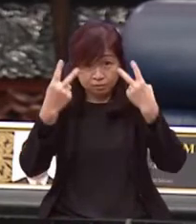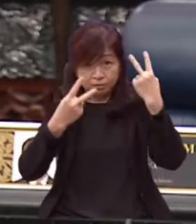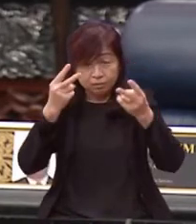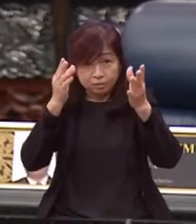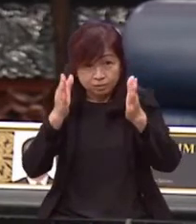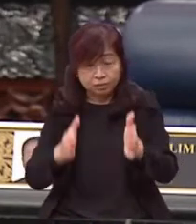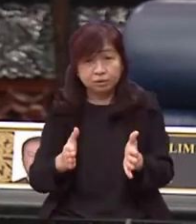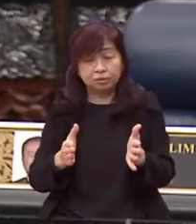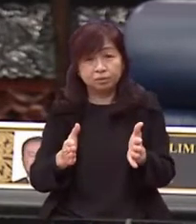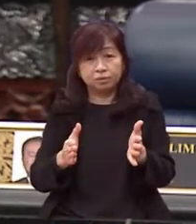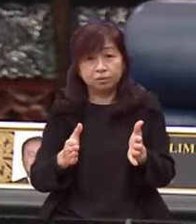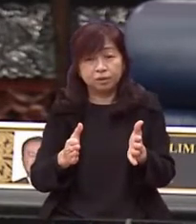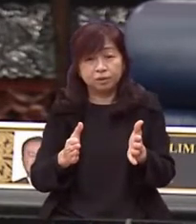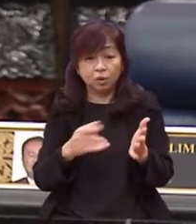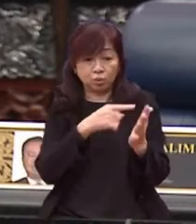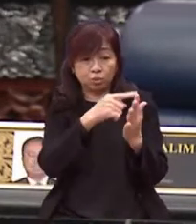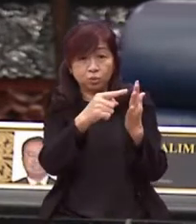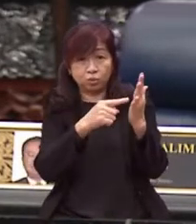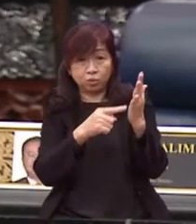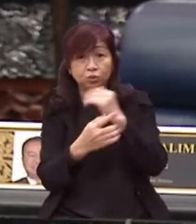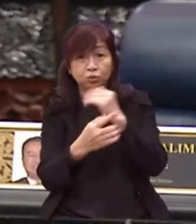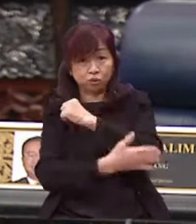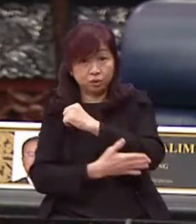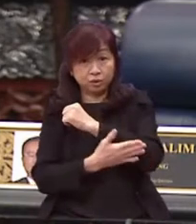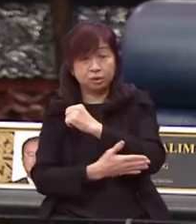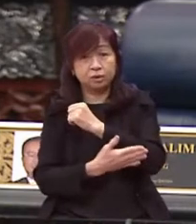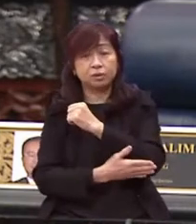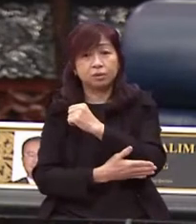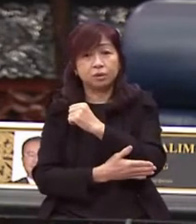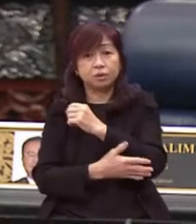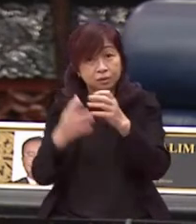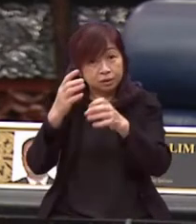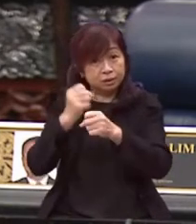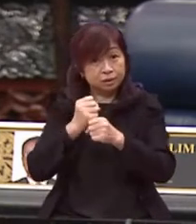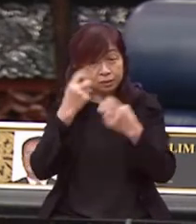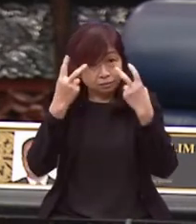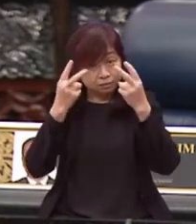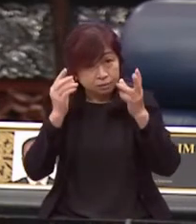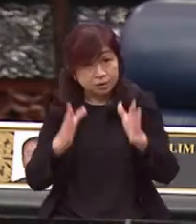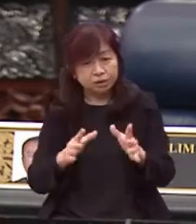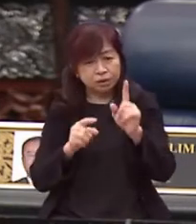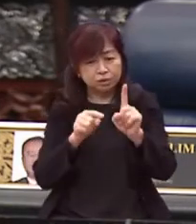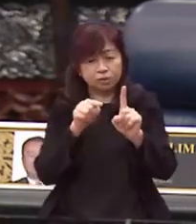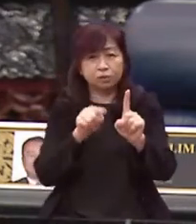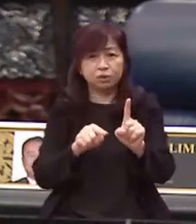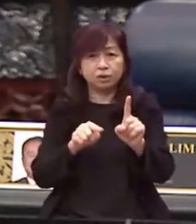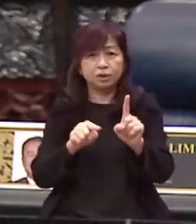2022 negara mencatat kehadiran sebanyak satu populer